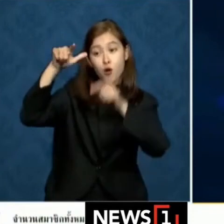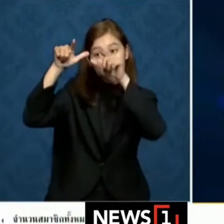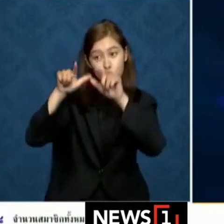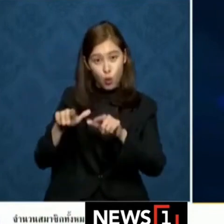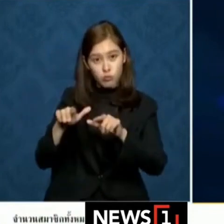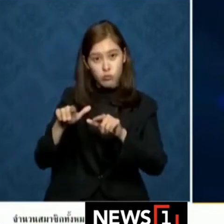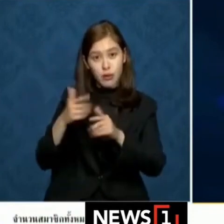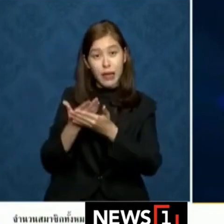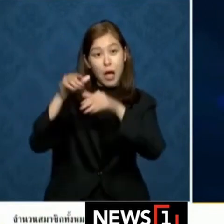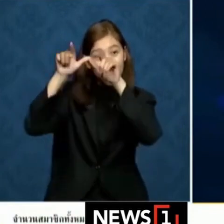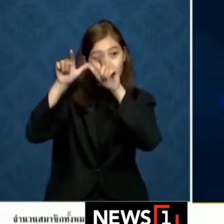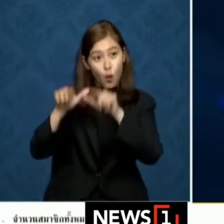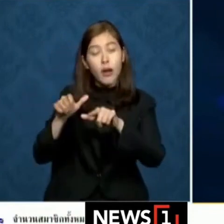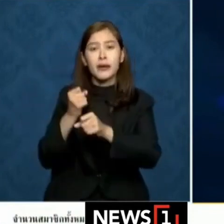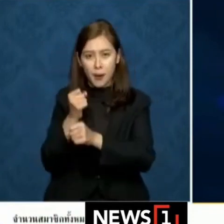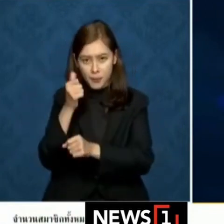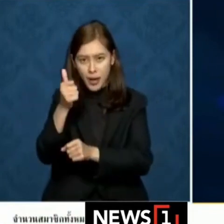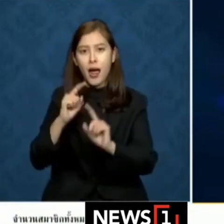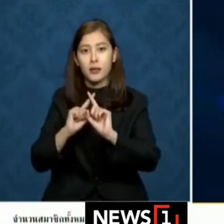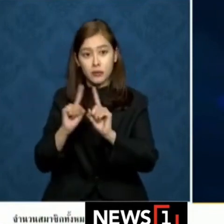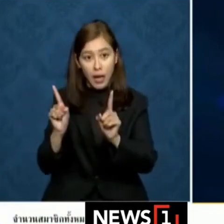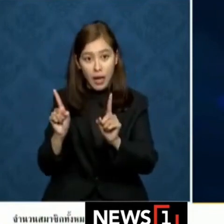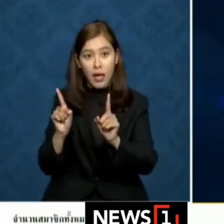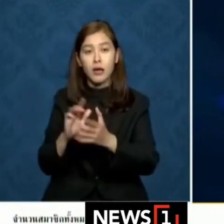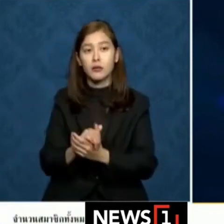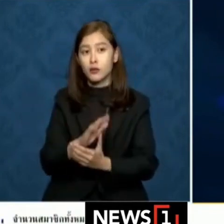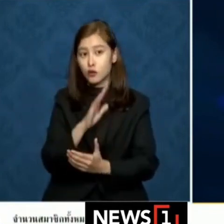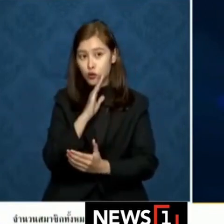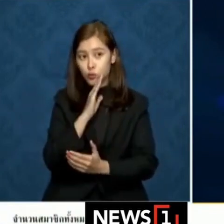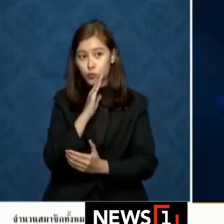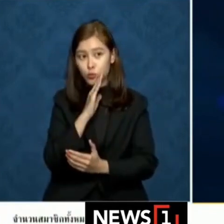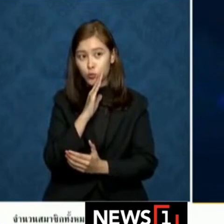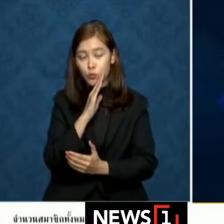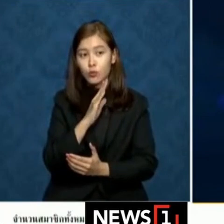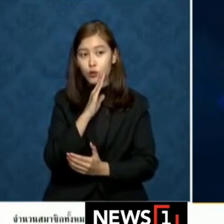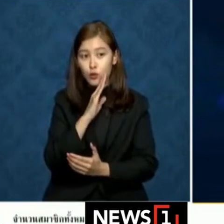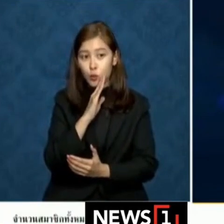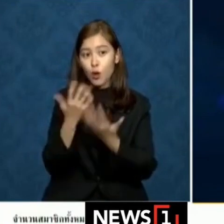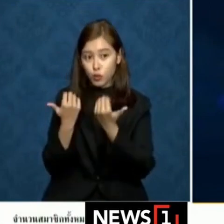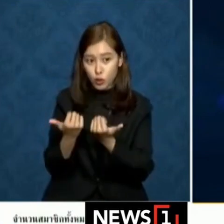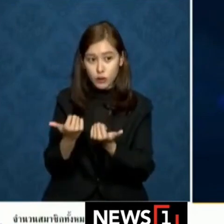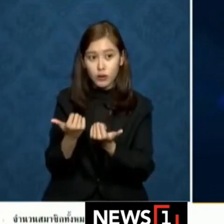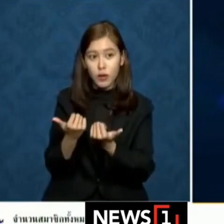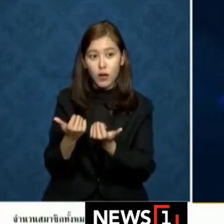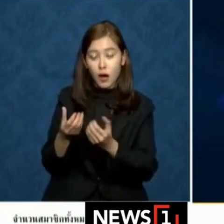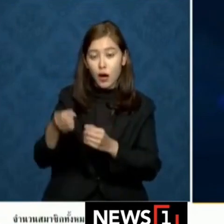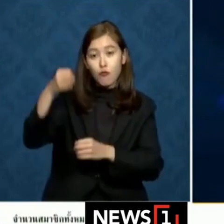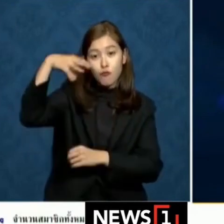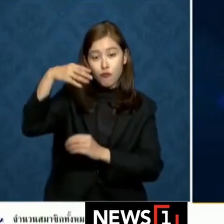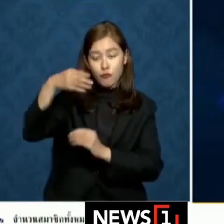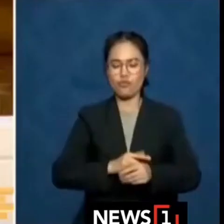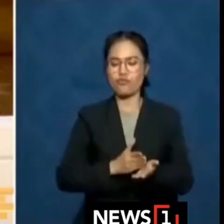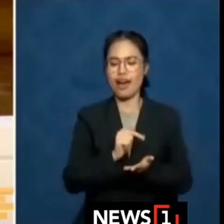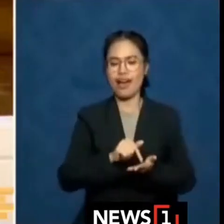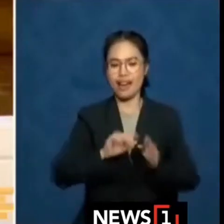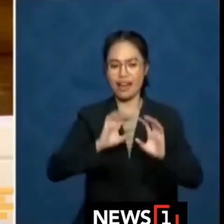รองนายกรัฐมนตรีและรัฐมนตรีว่าการกระงงพลังงานค่ะหลังจากได้ฟังก็ลุกขึ้นชี้แจงนะคะโดยบอกว่ามีเพื่อน